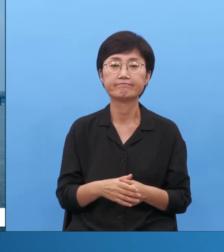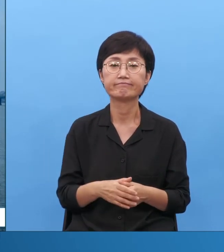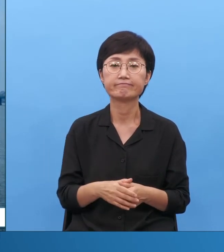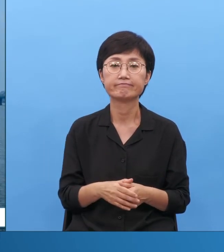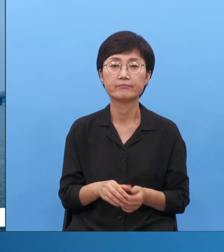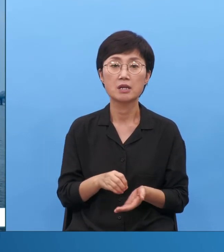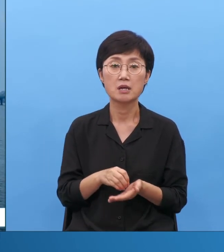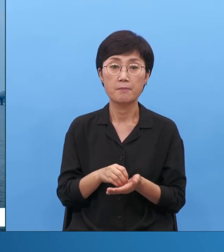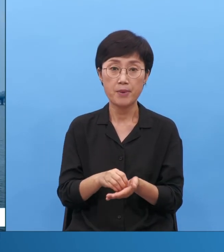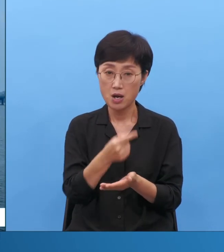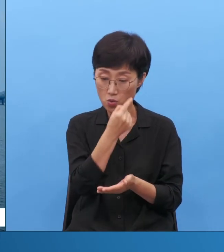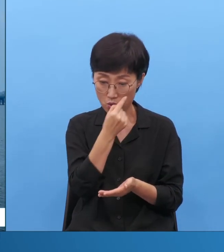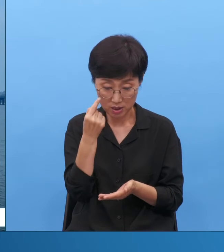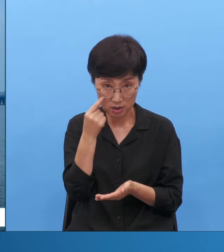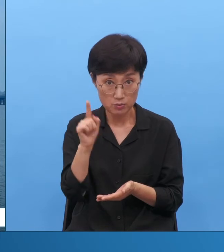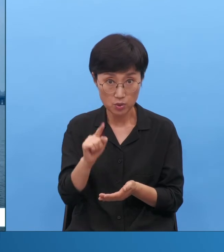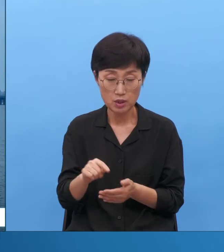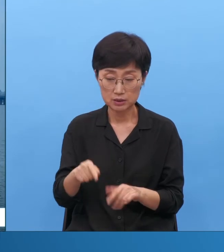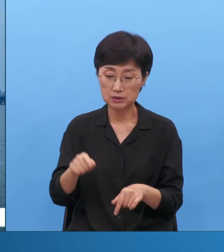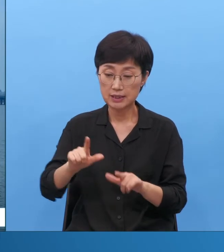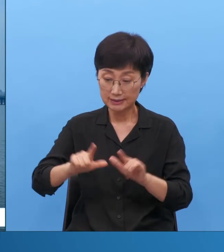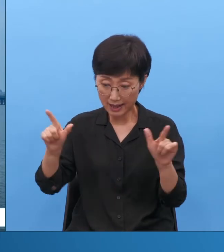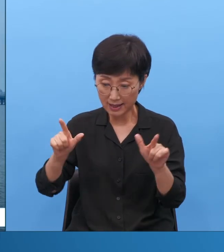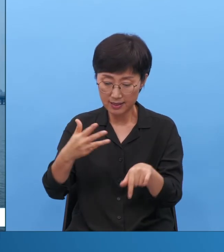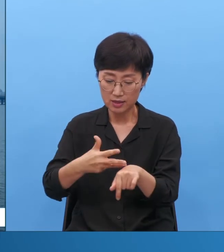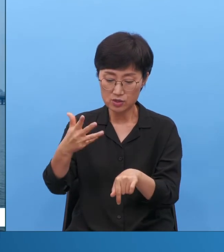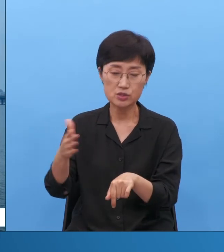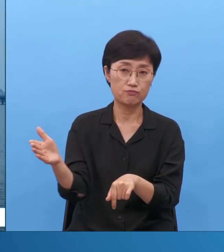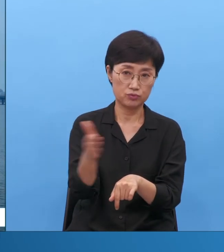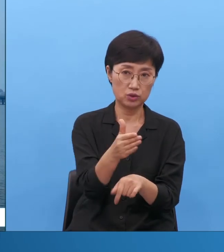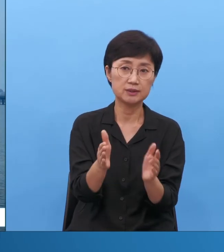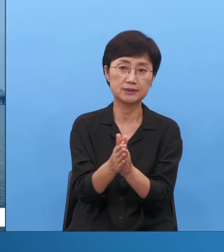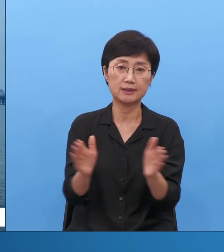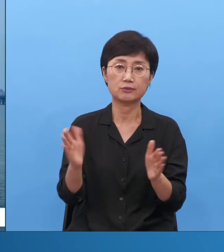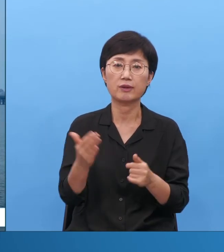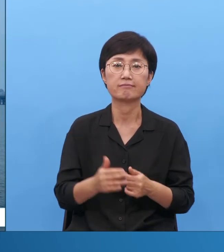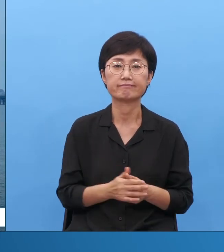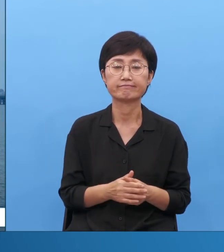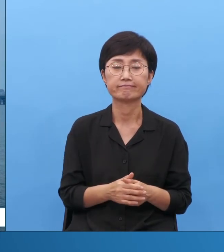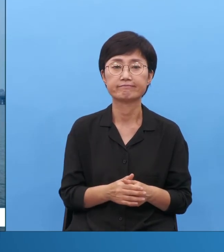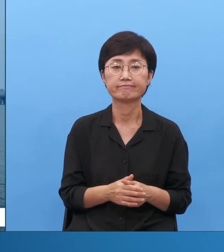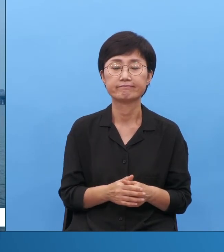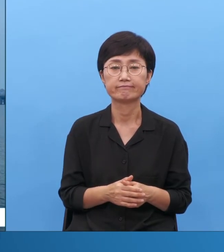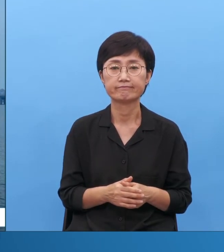등록 확인은 훈련 당일 오전 8시부터 C동 1층에서 진행됩니다.